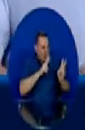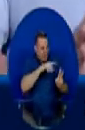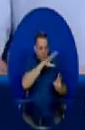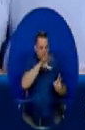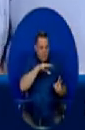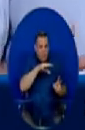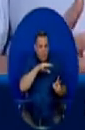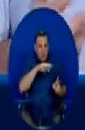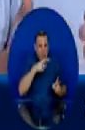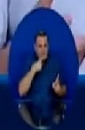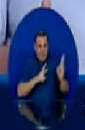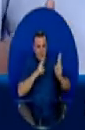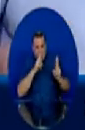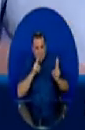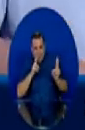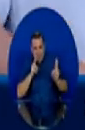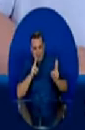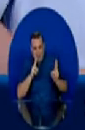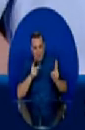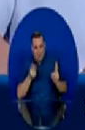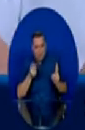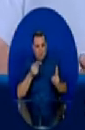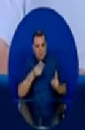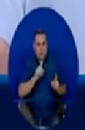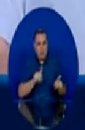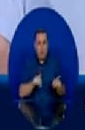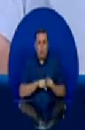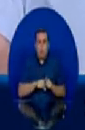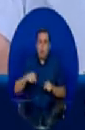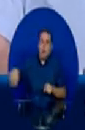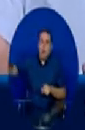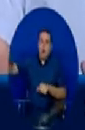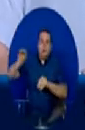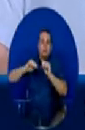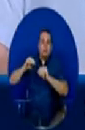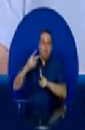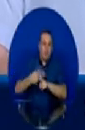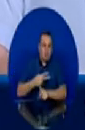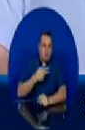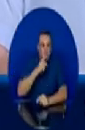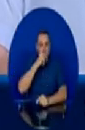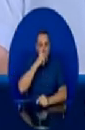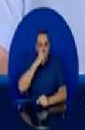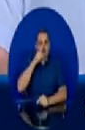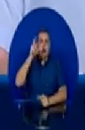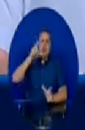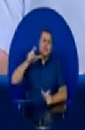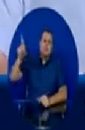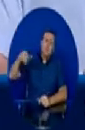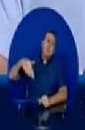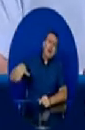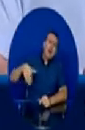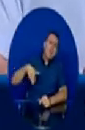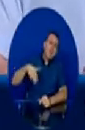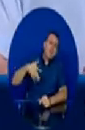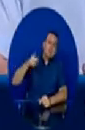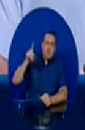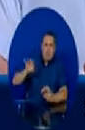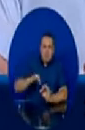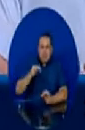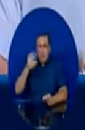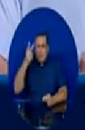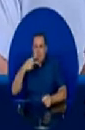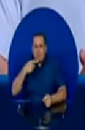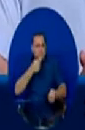אלה שקוראים, ואז העלויות שלהם זה לא כמו עלות של משתמש קצה. תגיד, אנשים בחוב שהם תחילו להבין